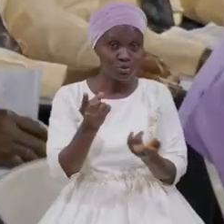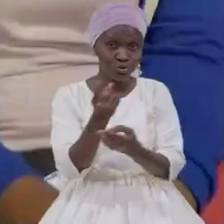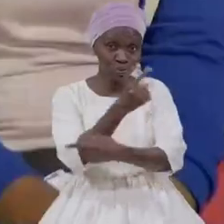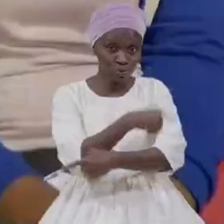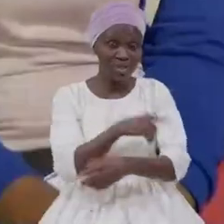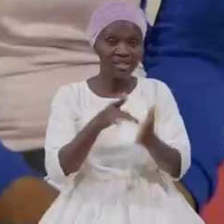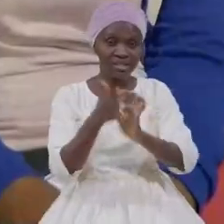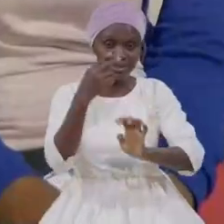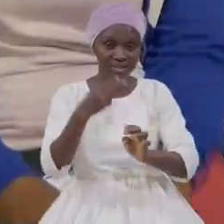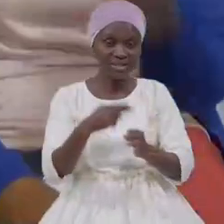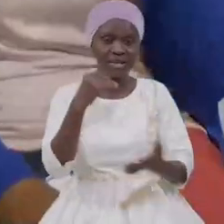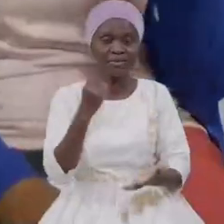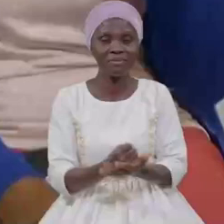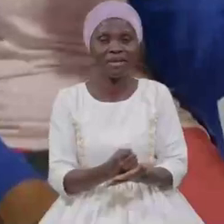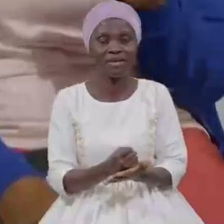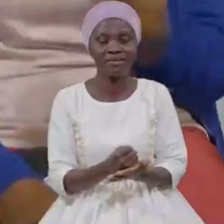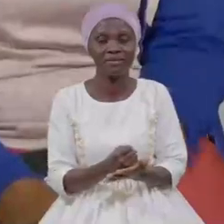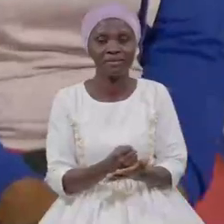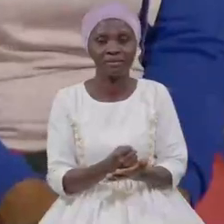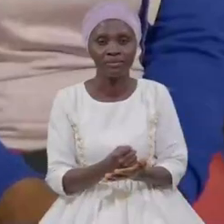de Jésus.